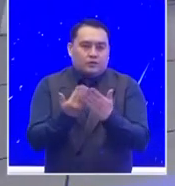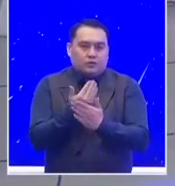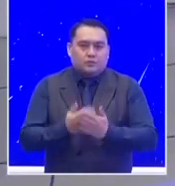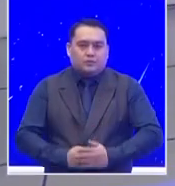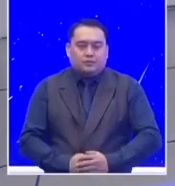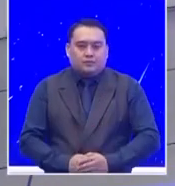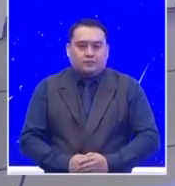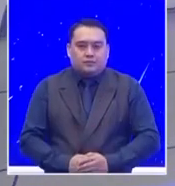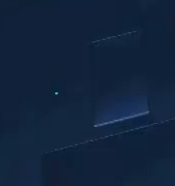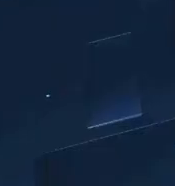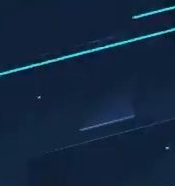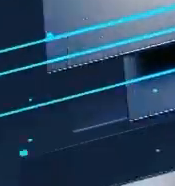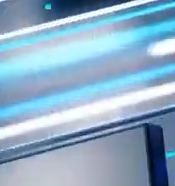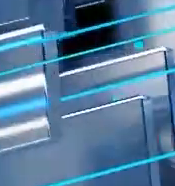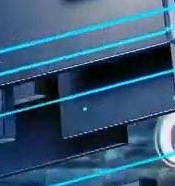сегодня.